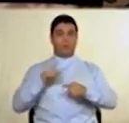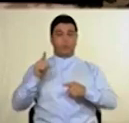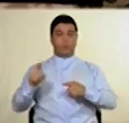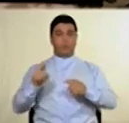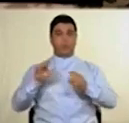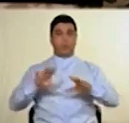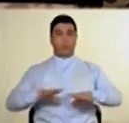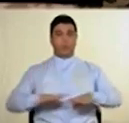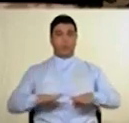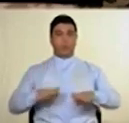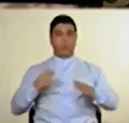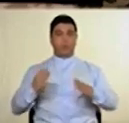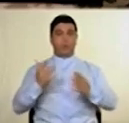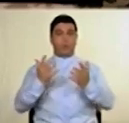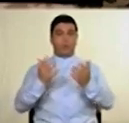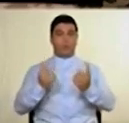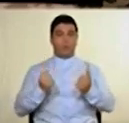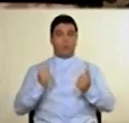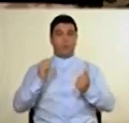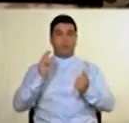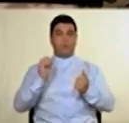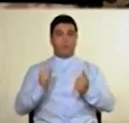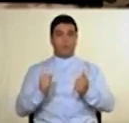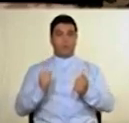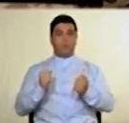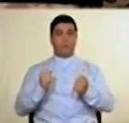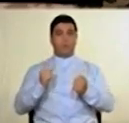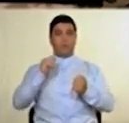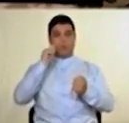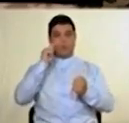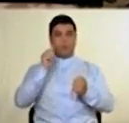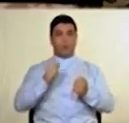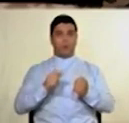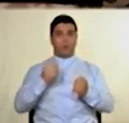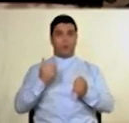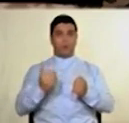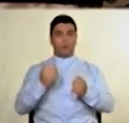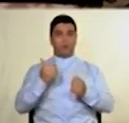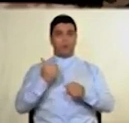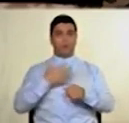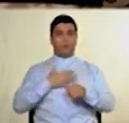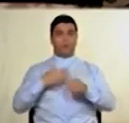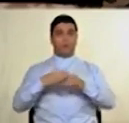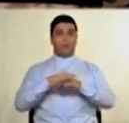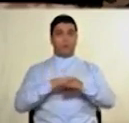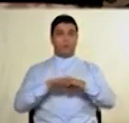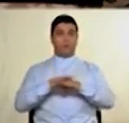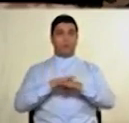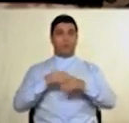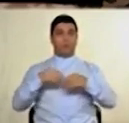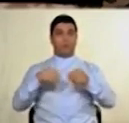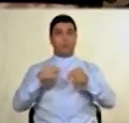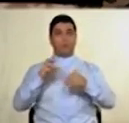shu otlardan olib va hattoki Xitoyga ulkamizda yetishtiriladigan